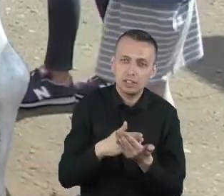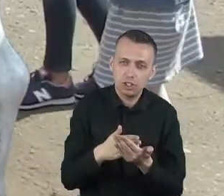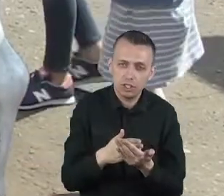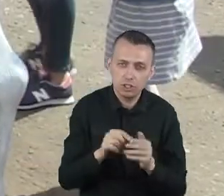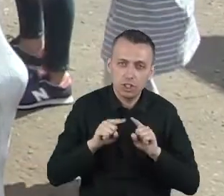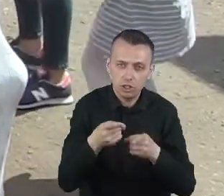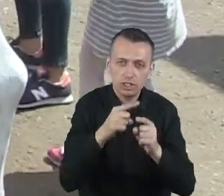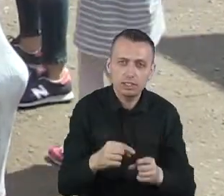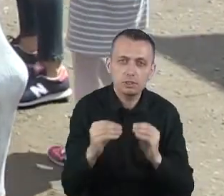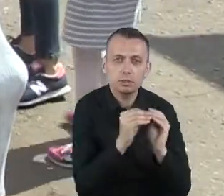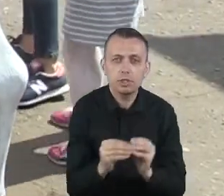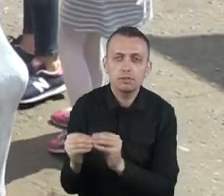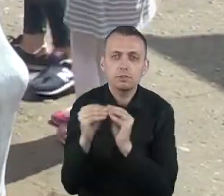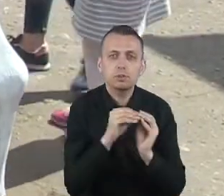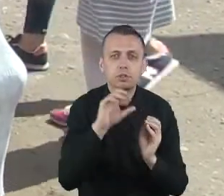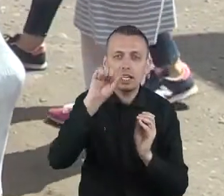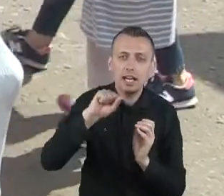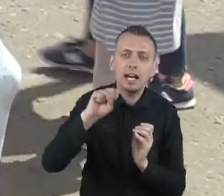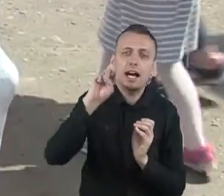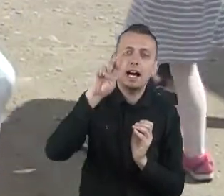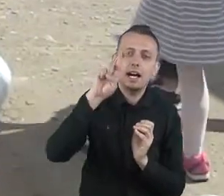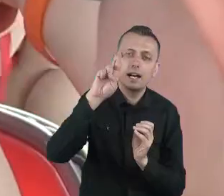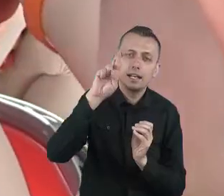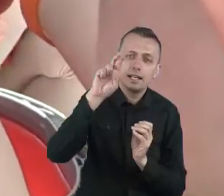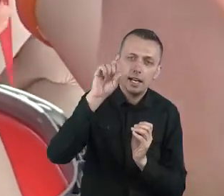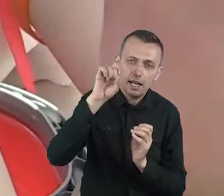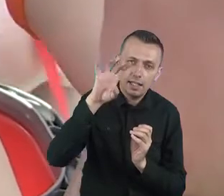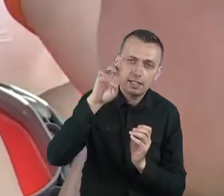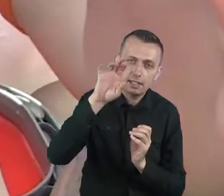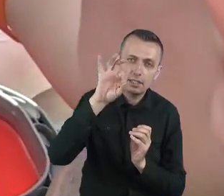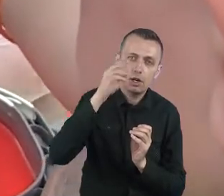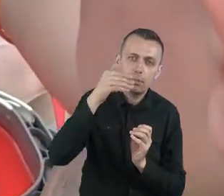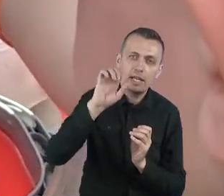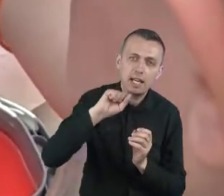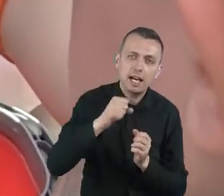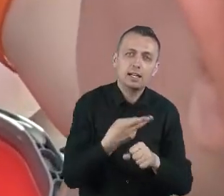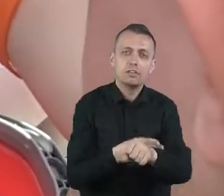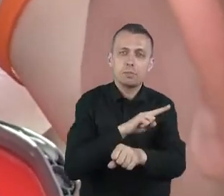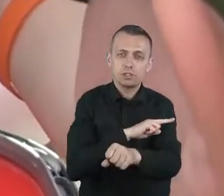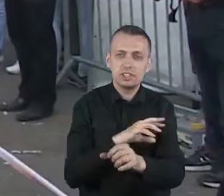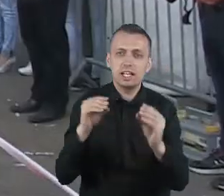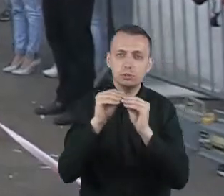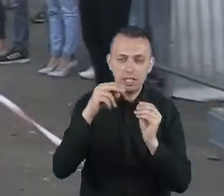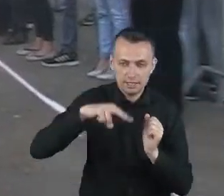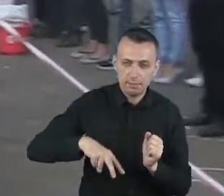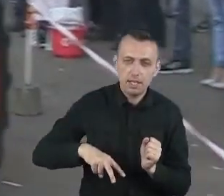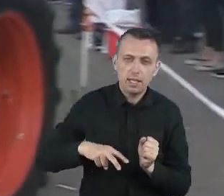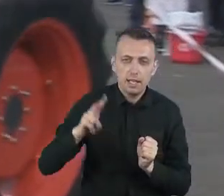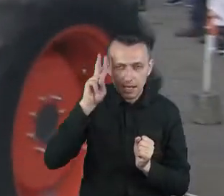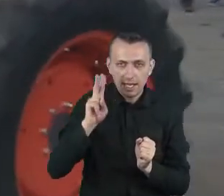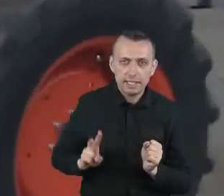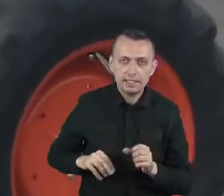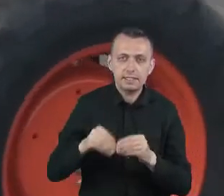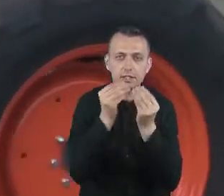edycja inicjatywy organizowanej wspólnie przez Agromę w Poznaniu, Agencję Rozwoju Regionu Kutnowskiego i Powiat Kutnowski. Dzień Rolnika to